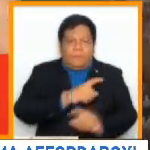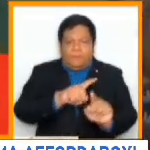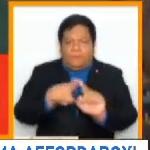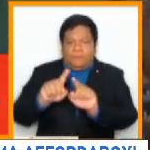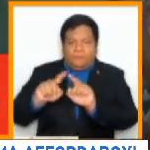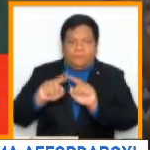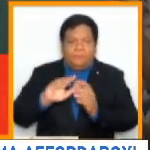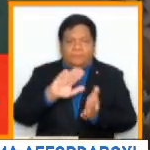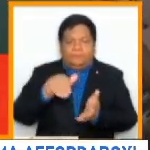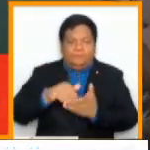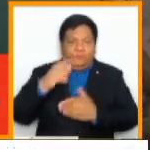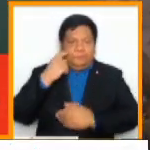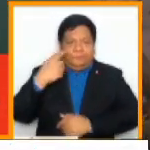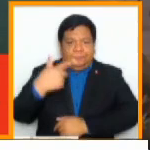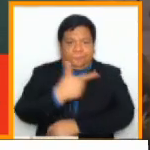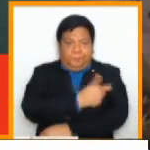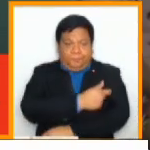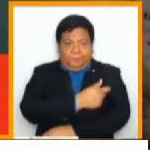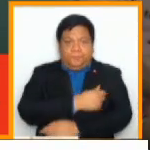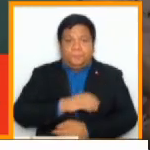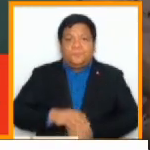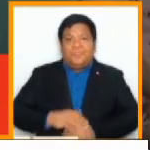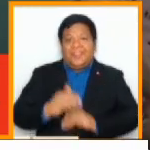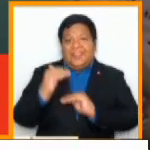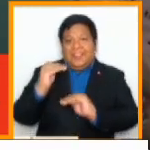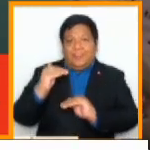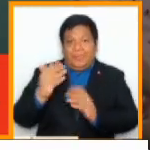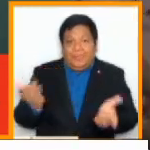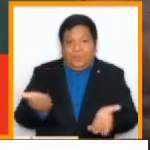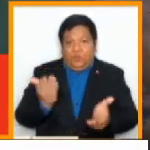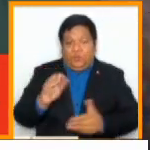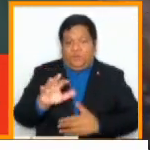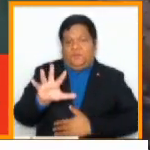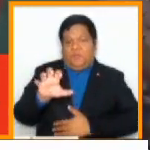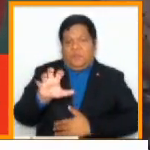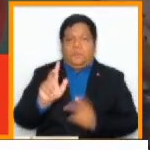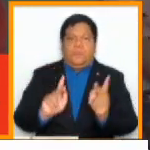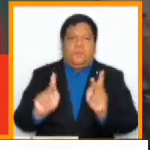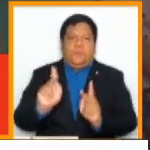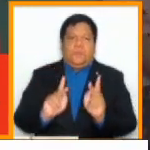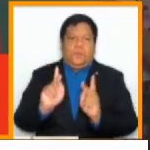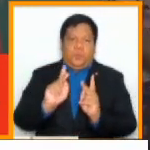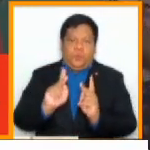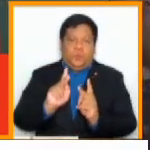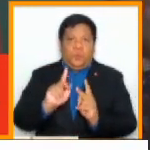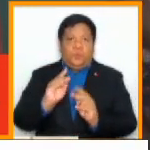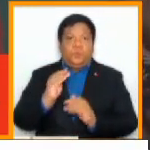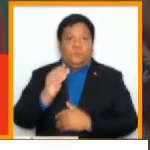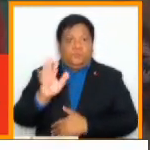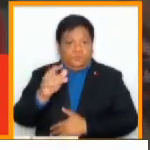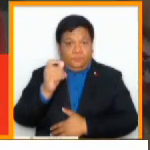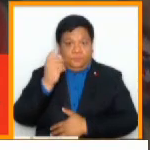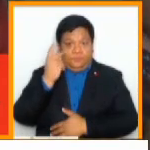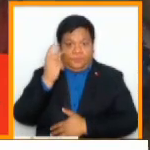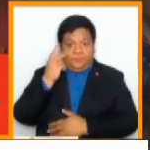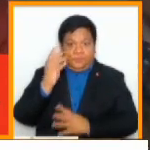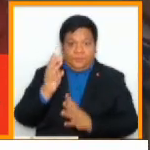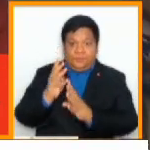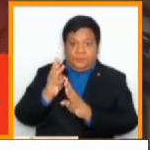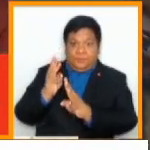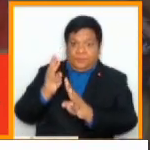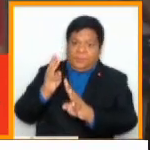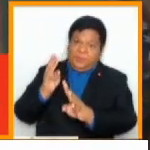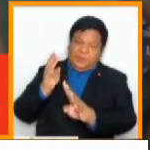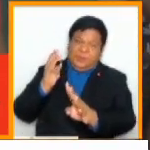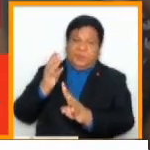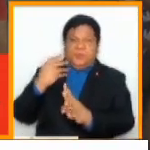Caloocan. 500 lang yung nakalaang slots dito sa Maria Clara High School, pero katulad ng nakikita nyo, mahaba na yung pila